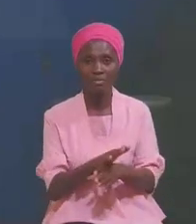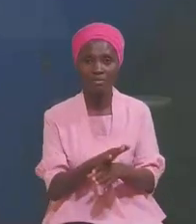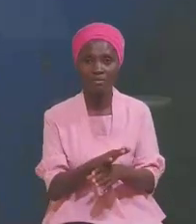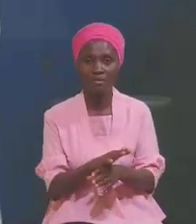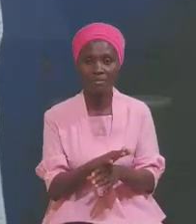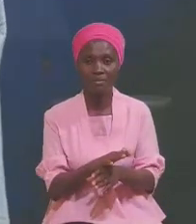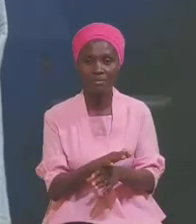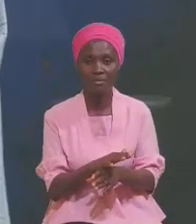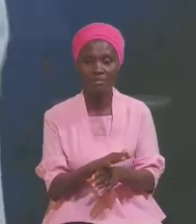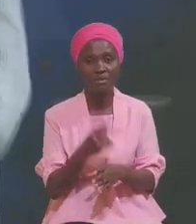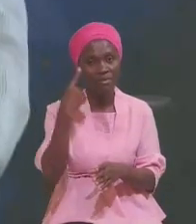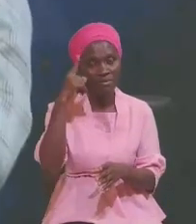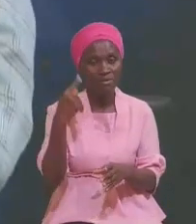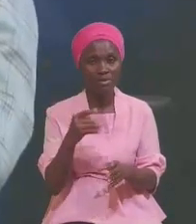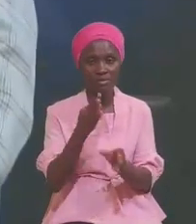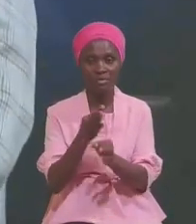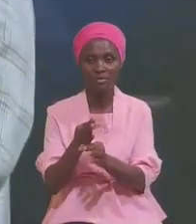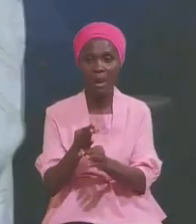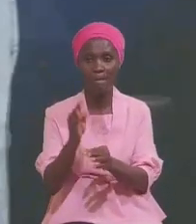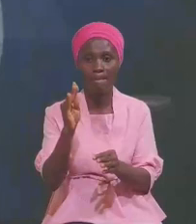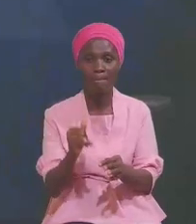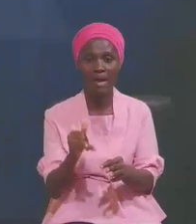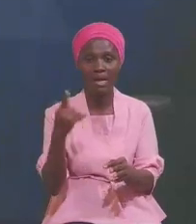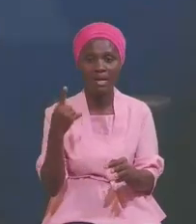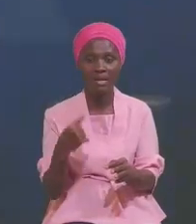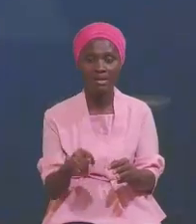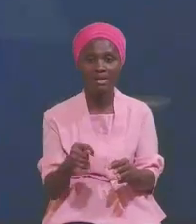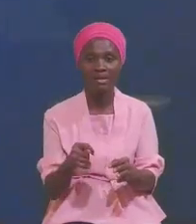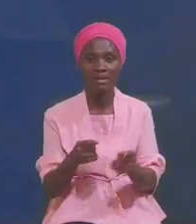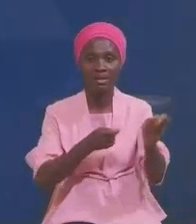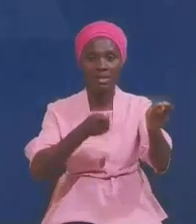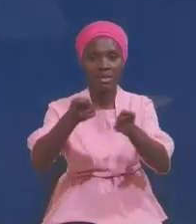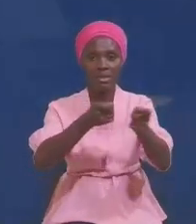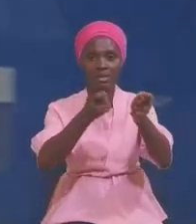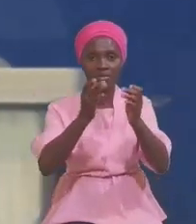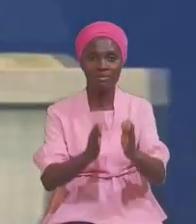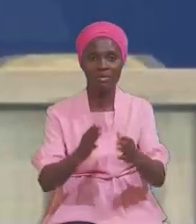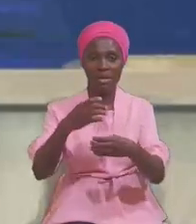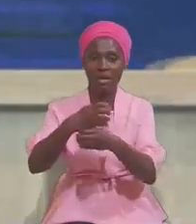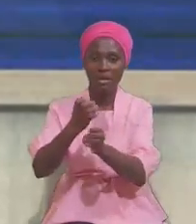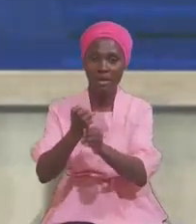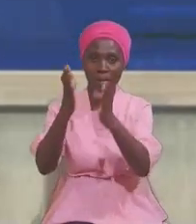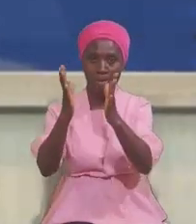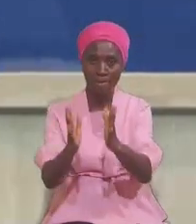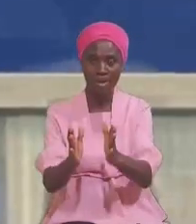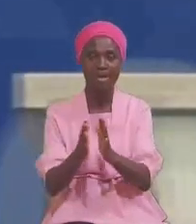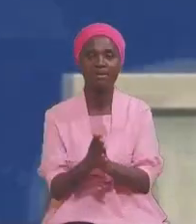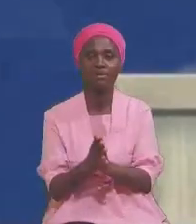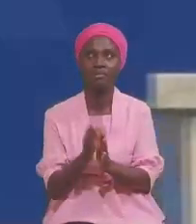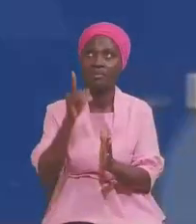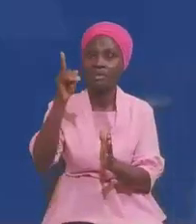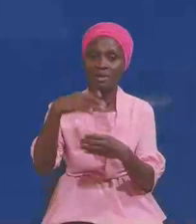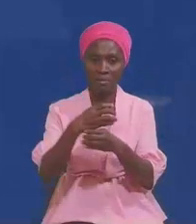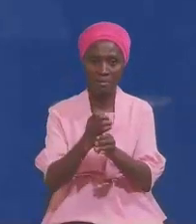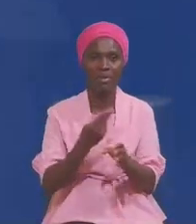fidèle par le souverain créateur. Il nous a crié, parce qu'il